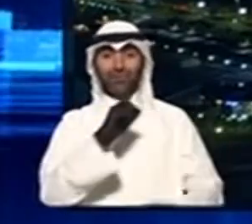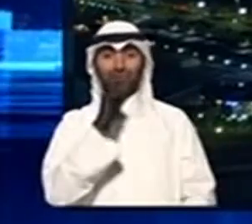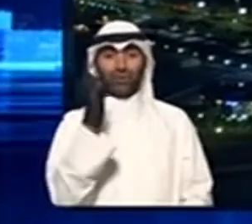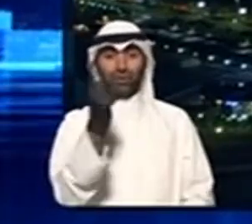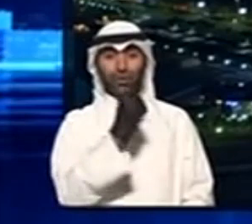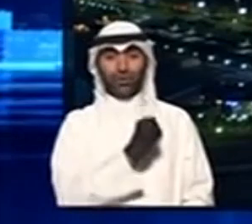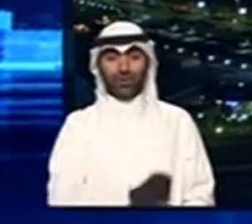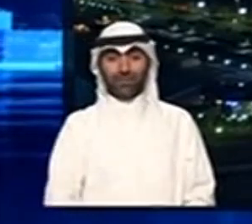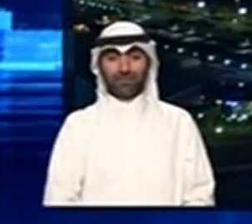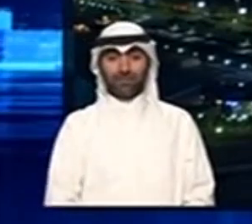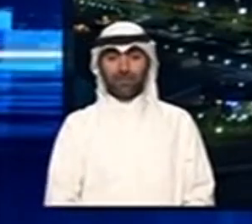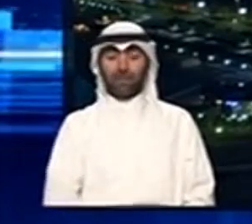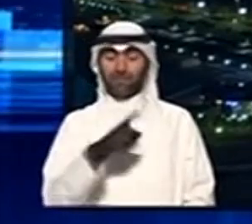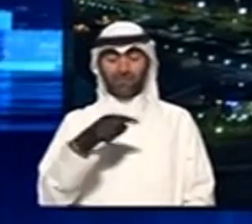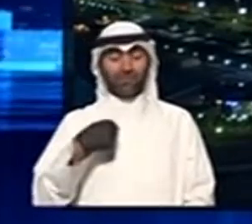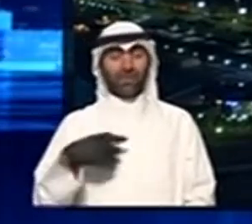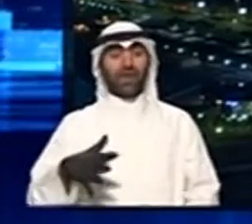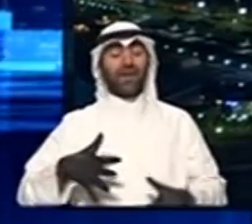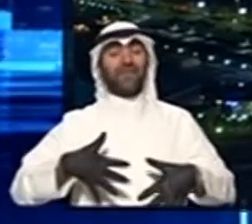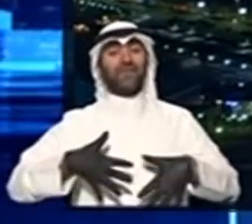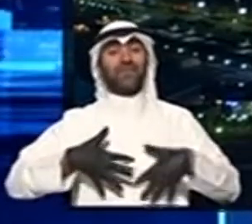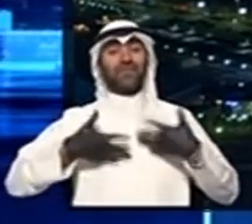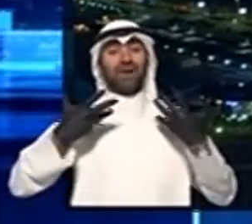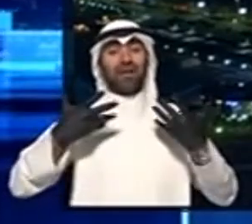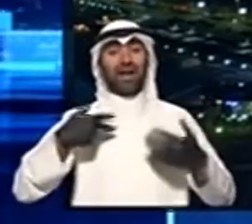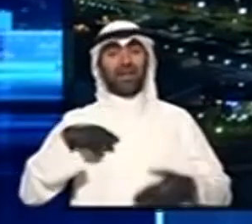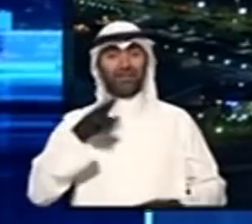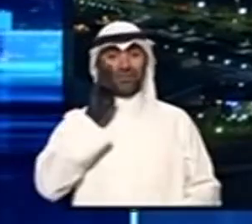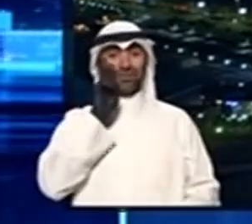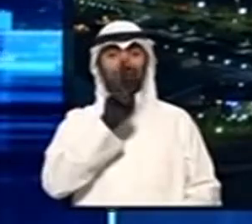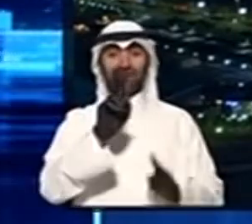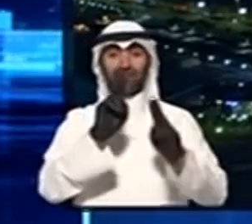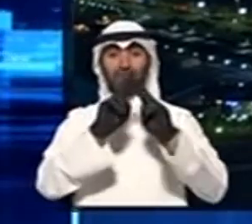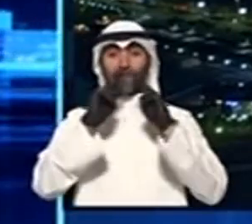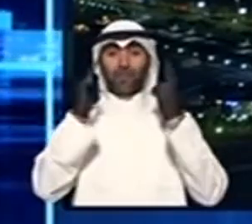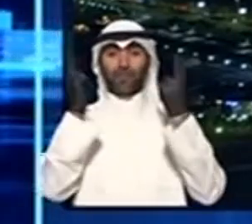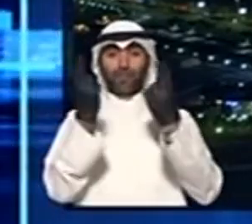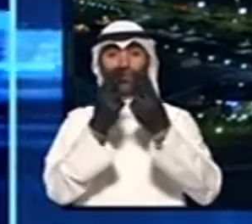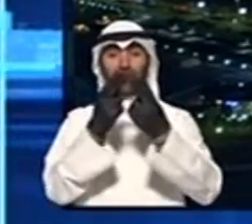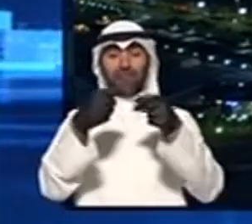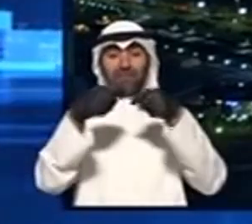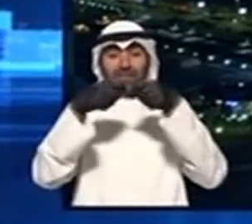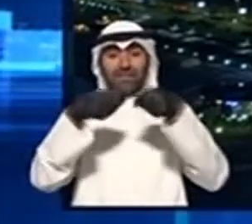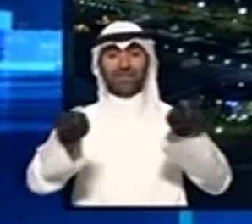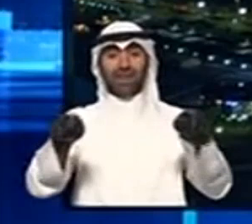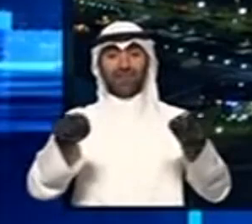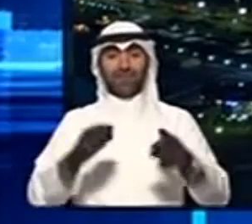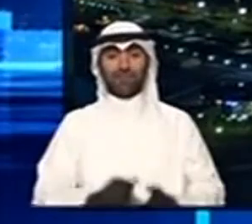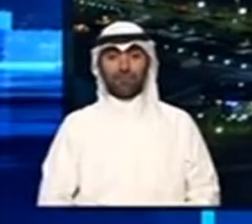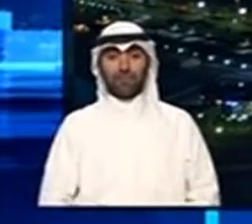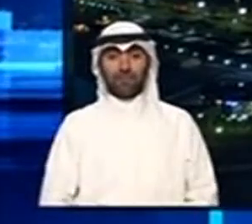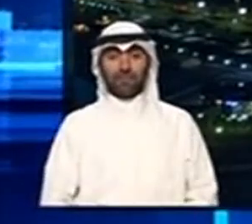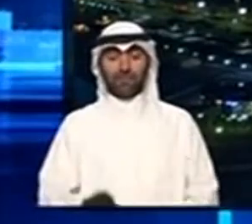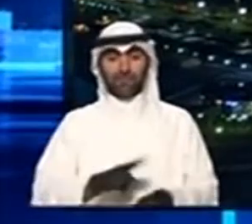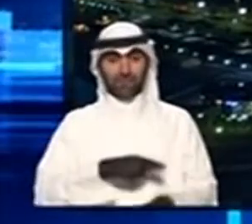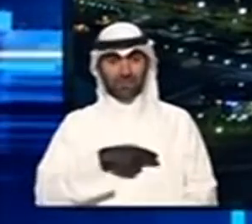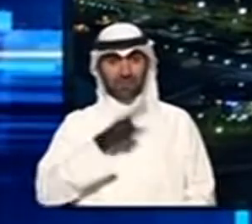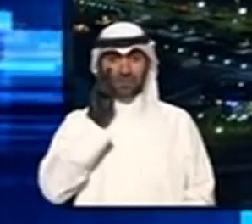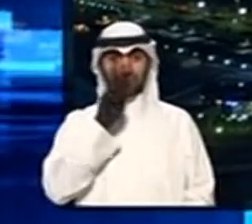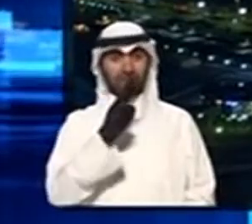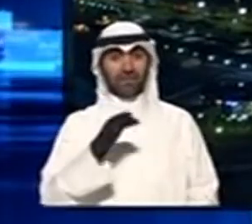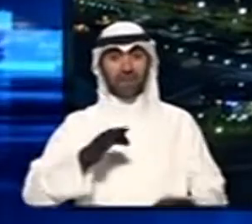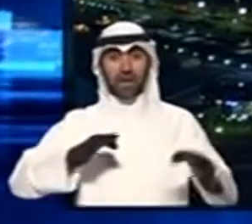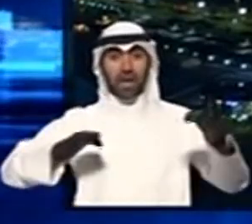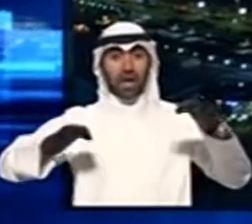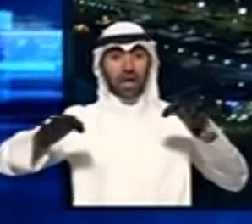تمتعت بالمؤتمر الصحفي اللي اختتم قبل قليل، ولاحظت فيه حقيقة خارطة الطريق للتعامل